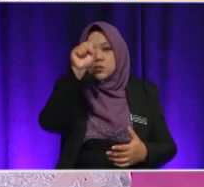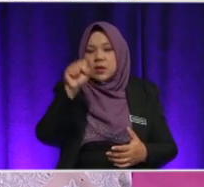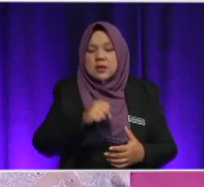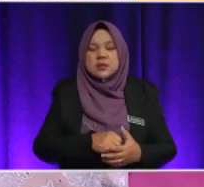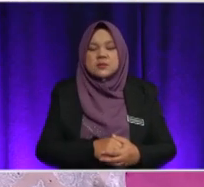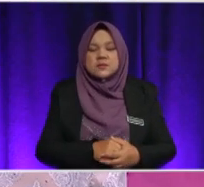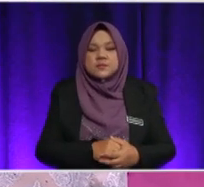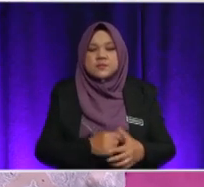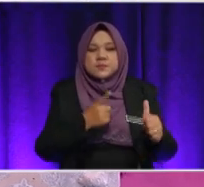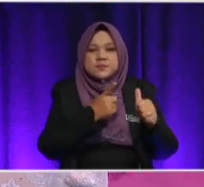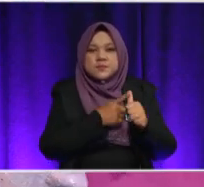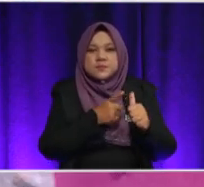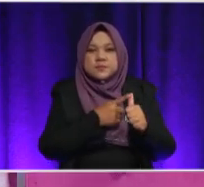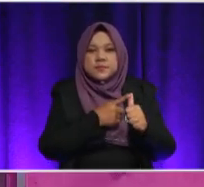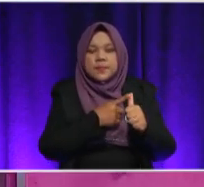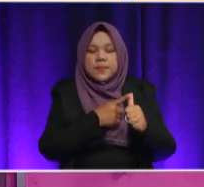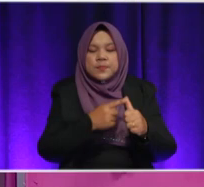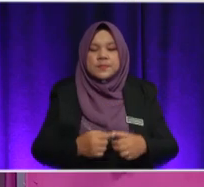yang pertama